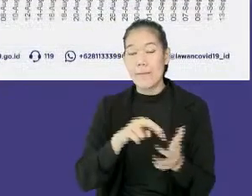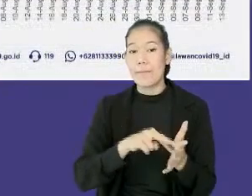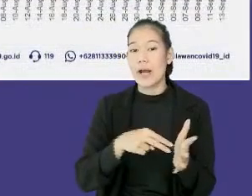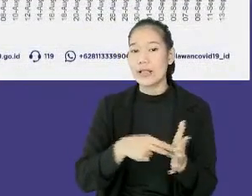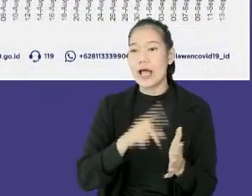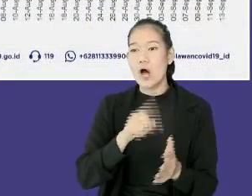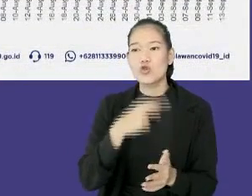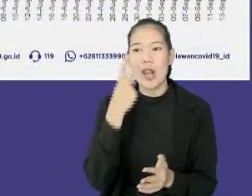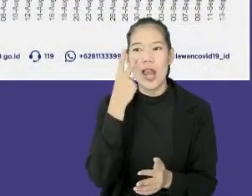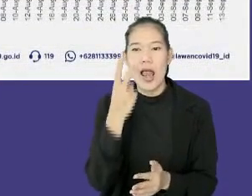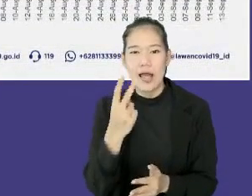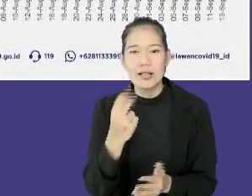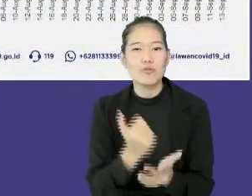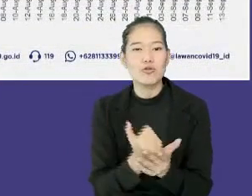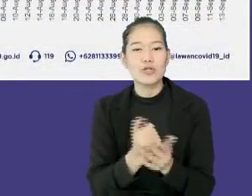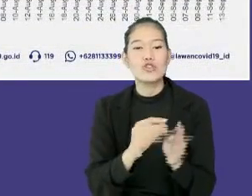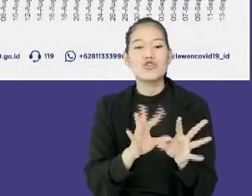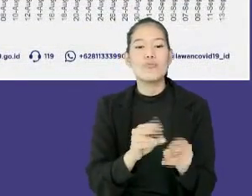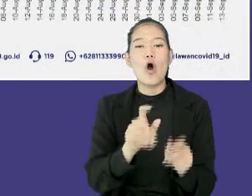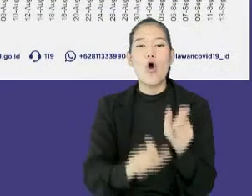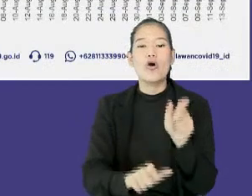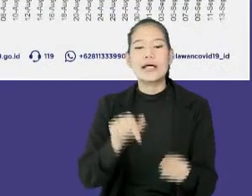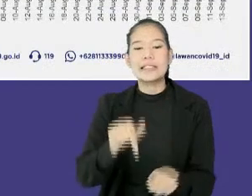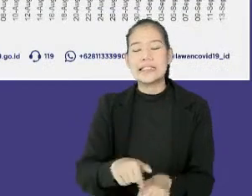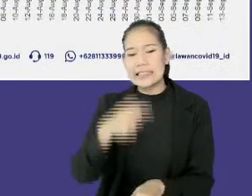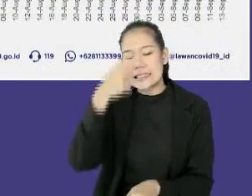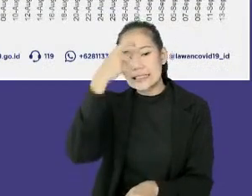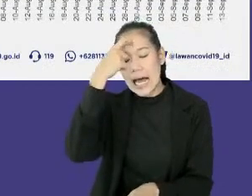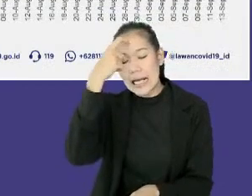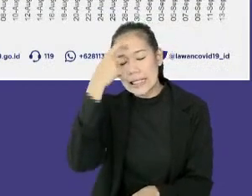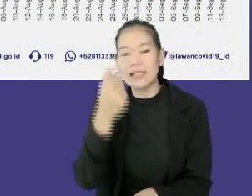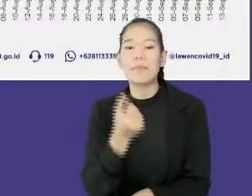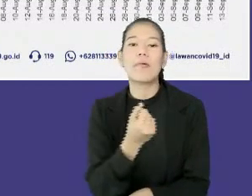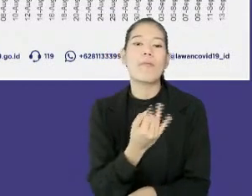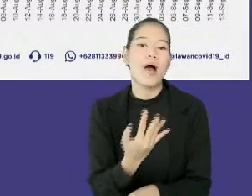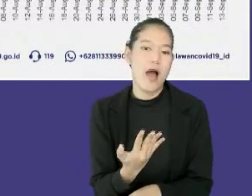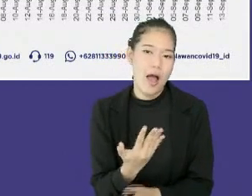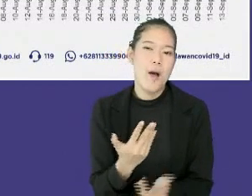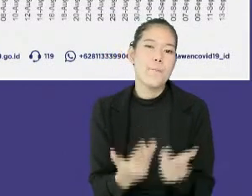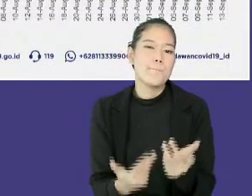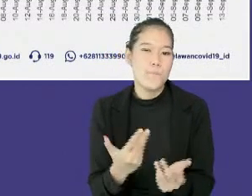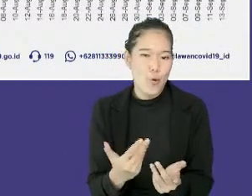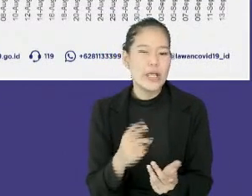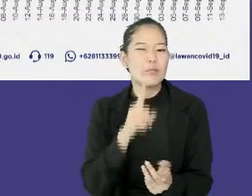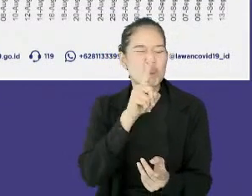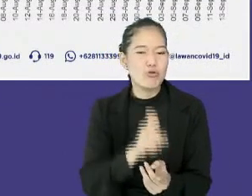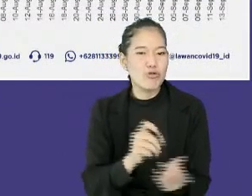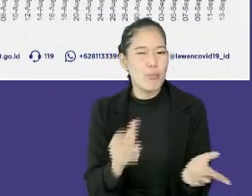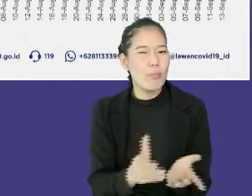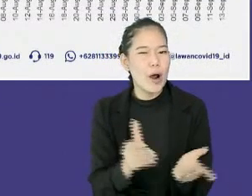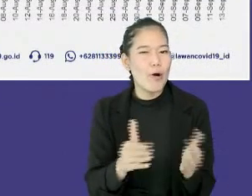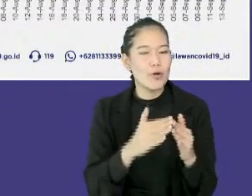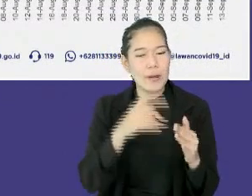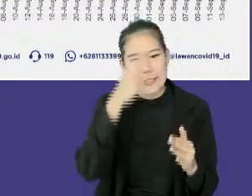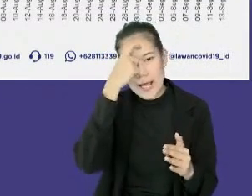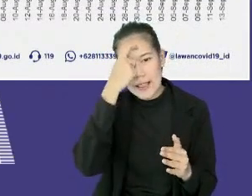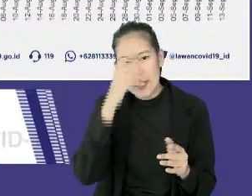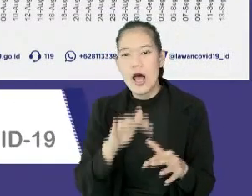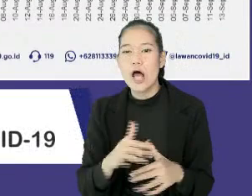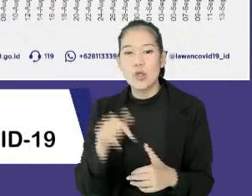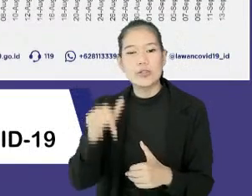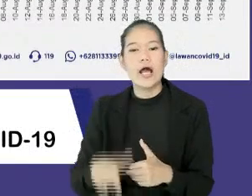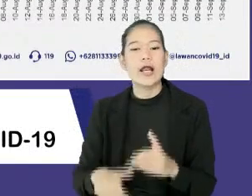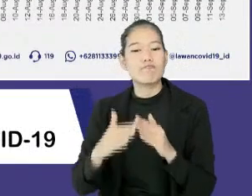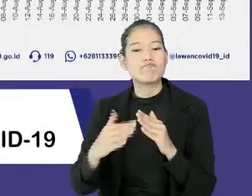baik itu ya kalau kita melihat berapa sih jumlah orang yang sedang sakit yang kebuka kemungkinan besar akan membutuhkan perawatan di rumah sakit atau